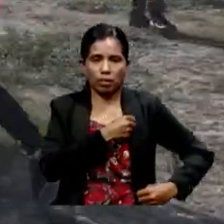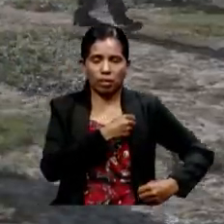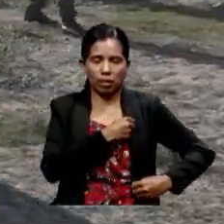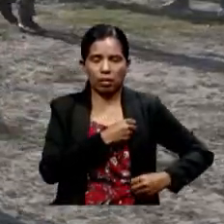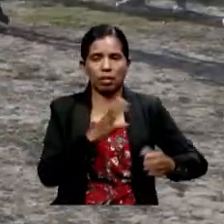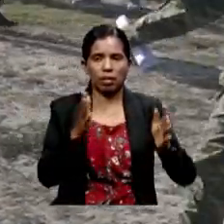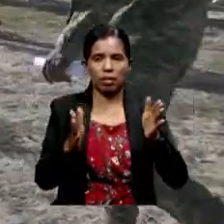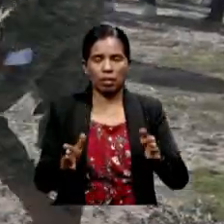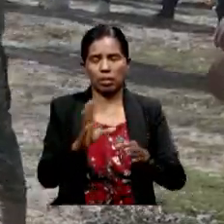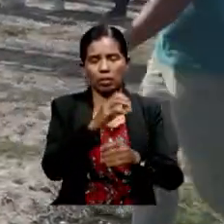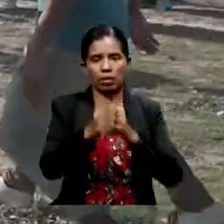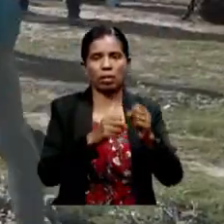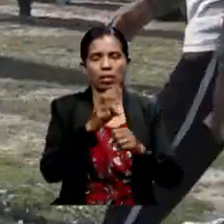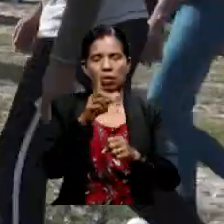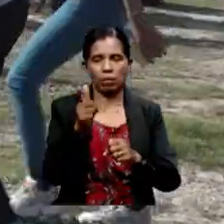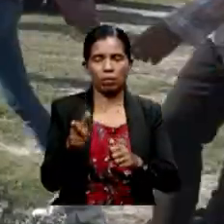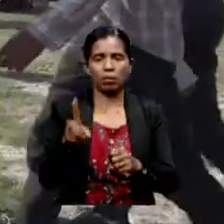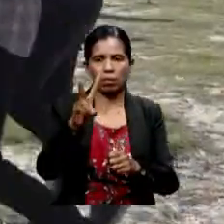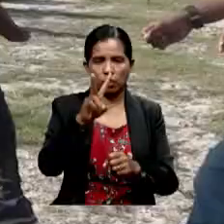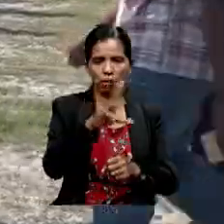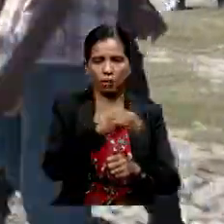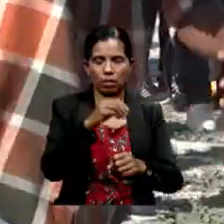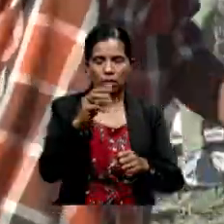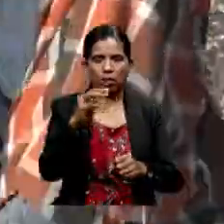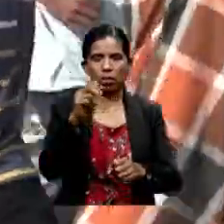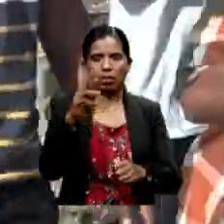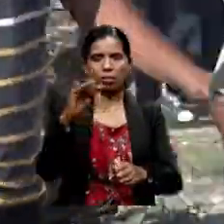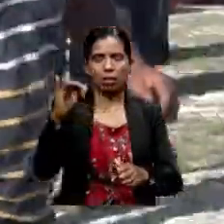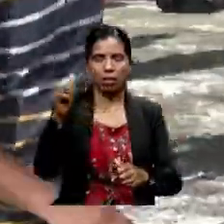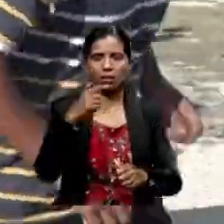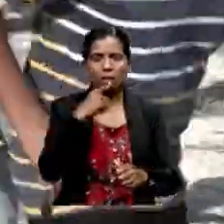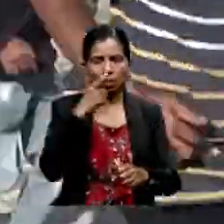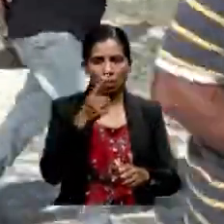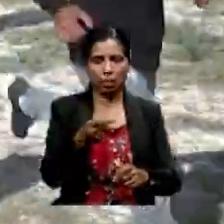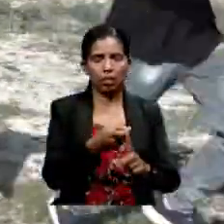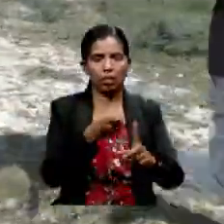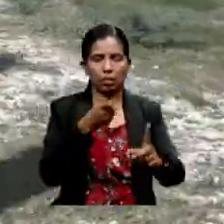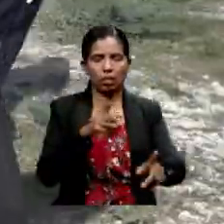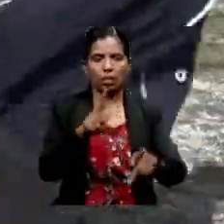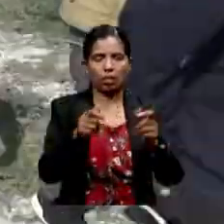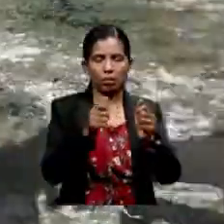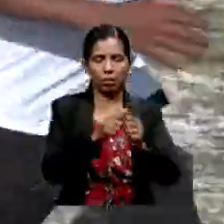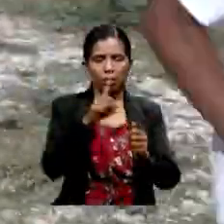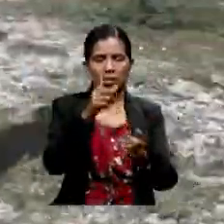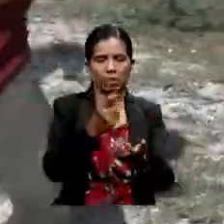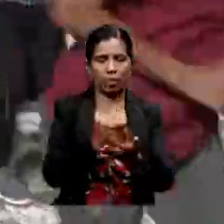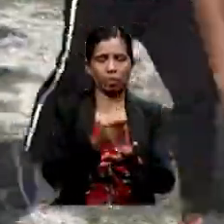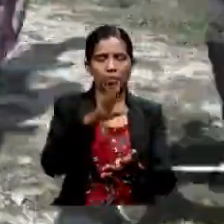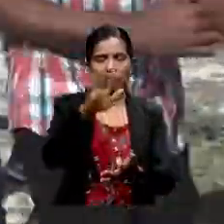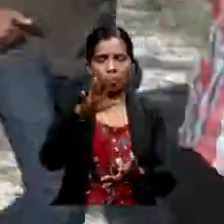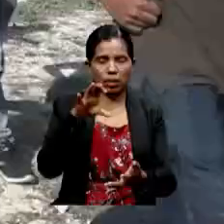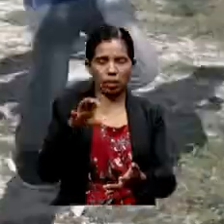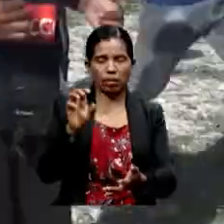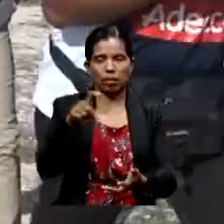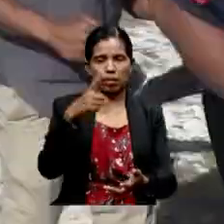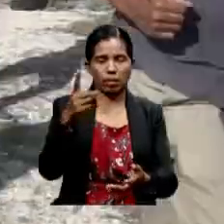ba periodu ring rua rolu resin rua Tenenti Kornel Mario Batista bersama hateten husi aplikante riung ida atu saat salun resin ida nebe